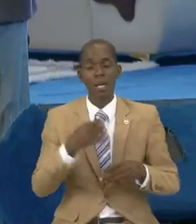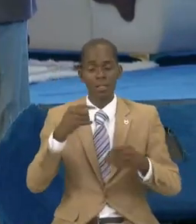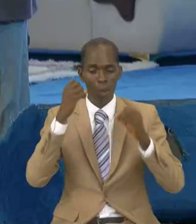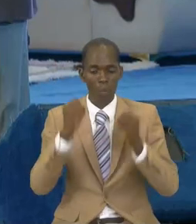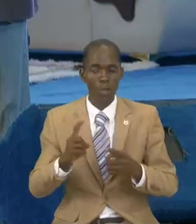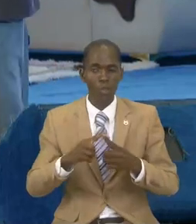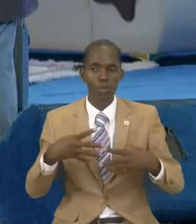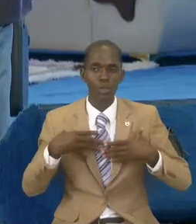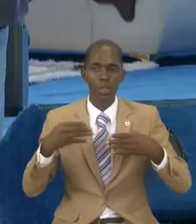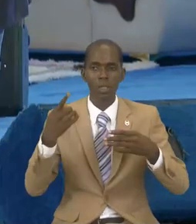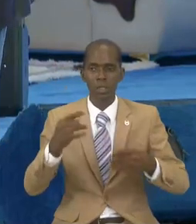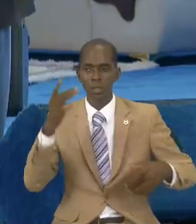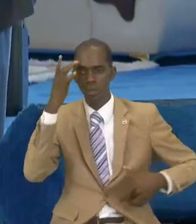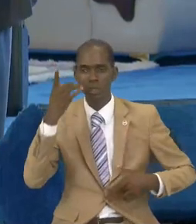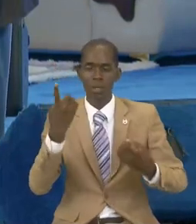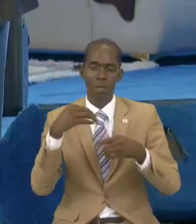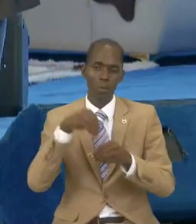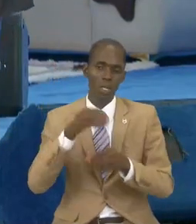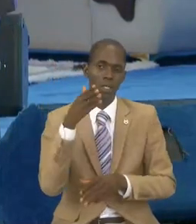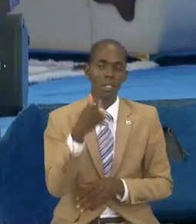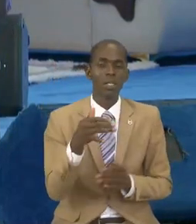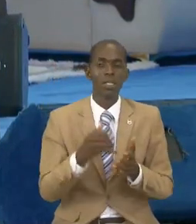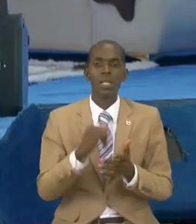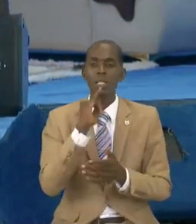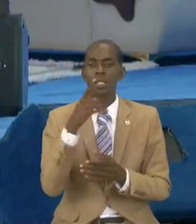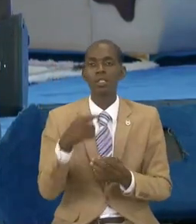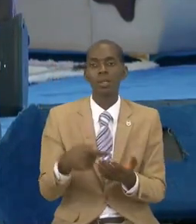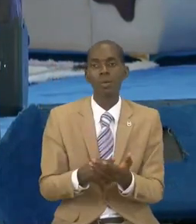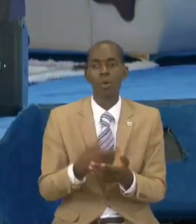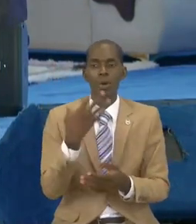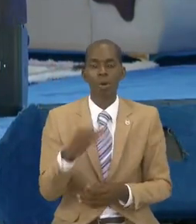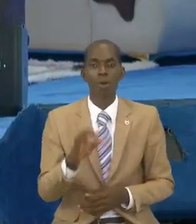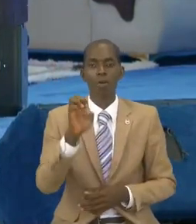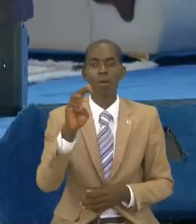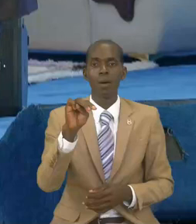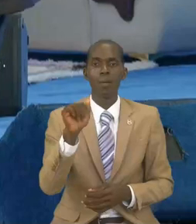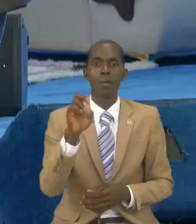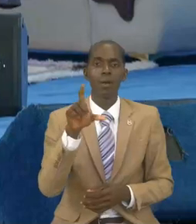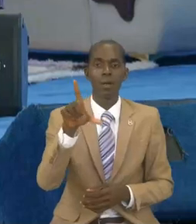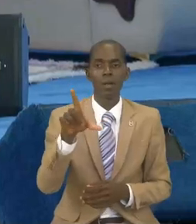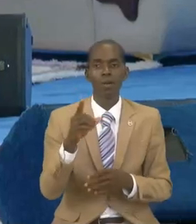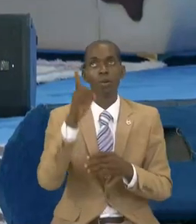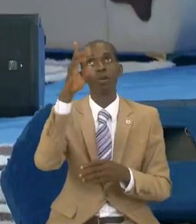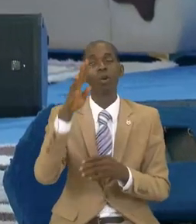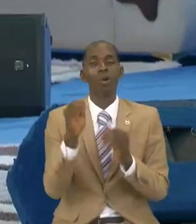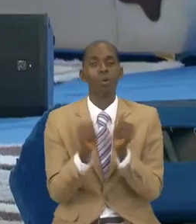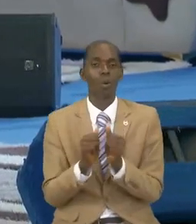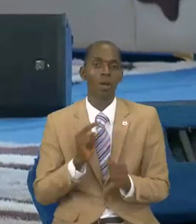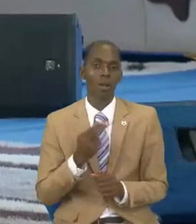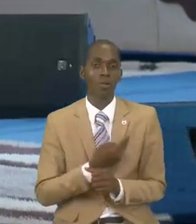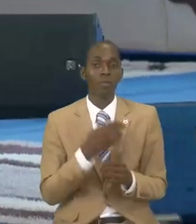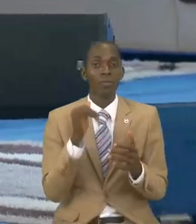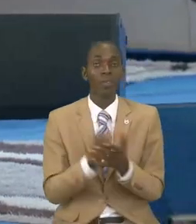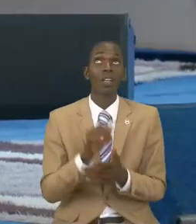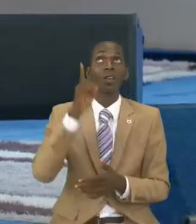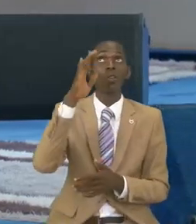La puissance pour guérir le malade vient dedans. C'est l'évangile, la bonne nouvelle d'Emmanuel. Dieu avec nous. Que